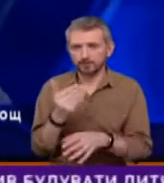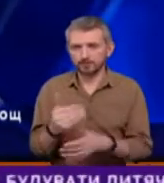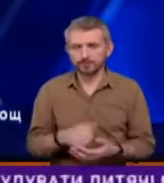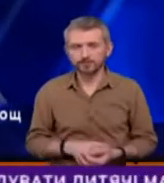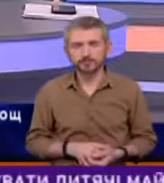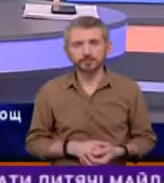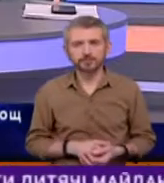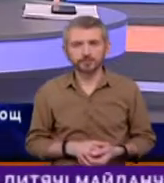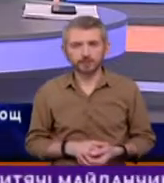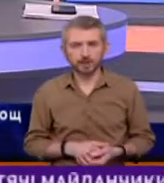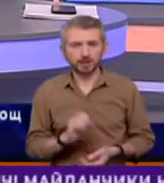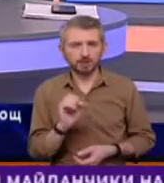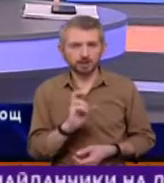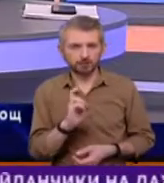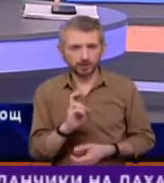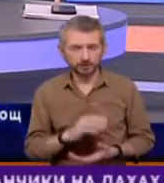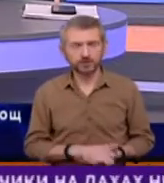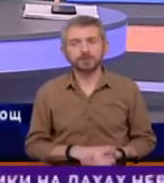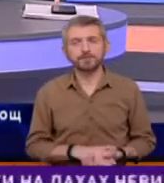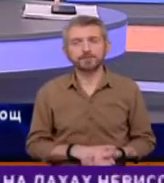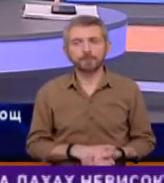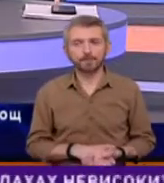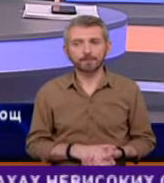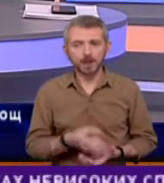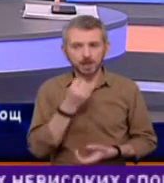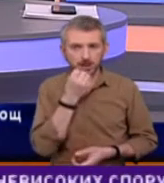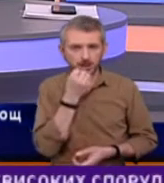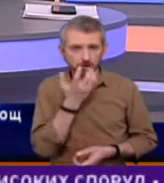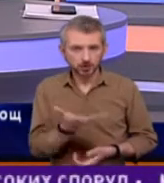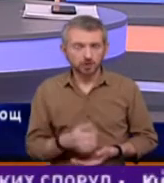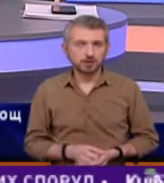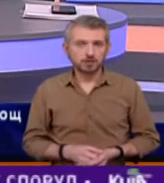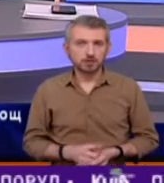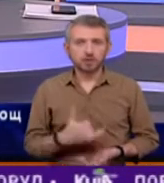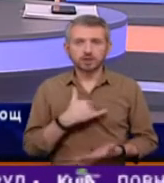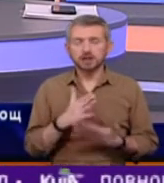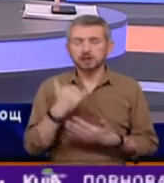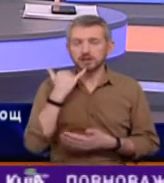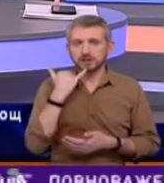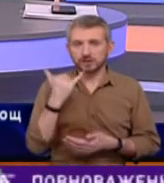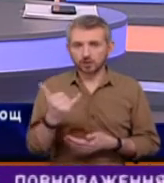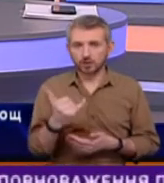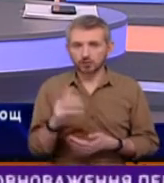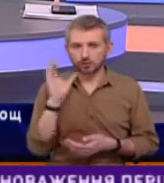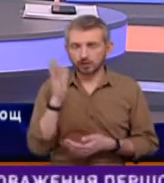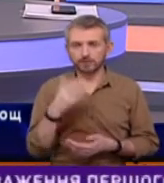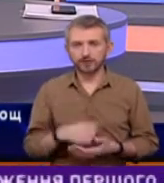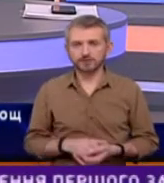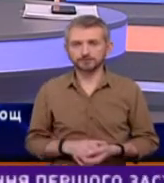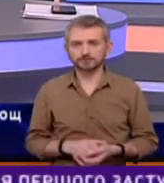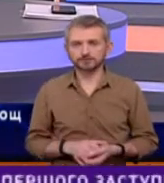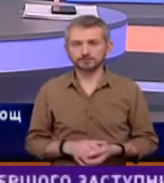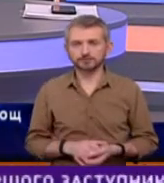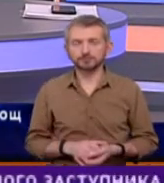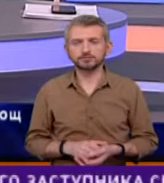так. Борисовича, це розкаже. Хорошо, в нас є дзвінок в цей момент. Алло, я ж пам'ятаю, що є